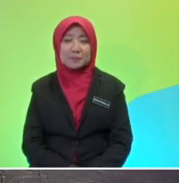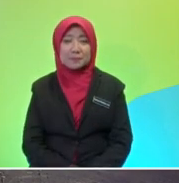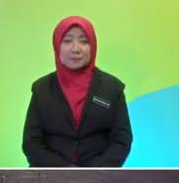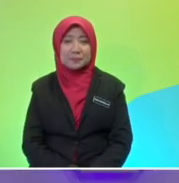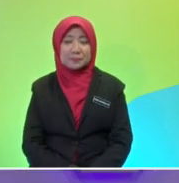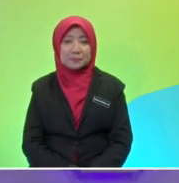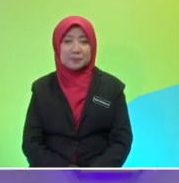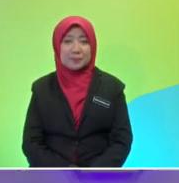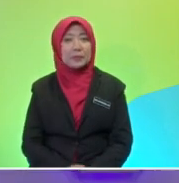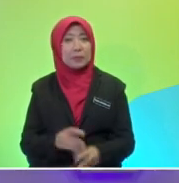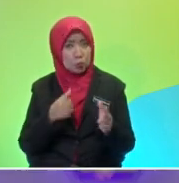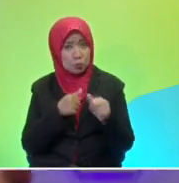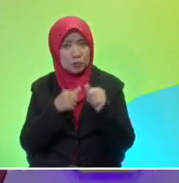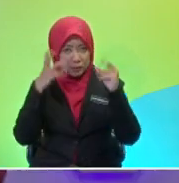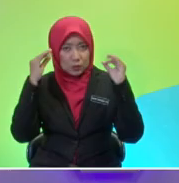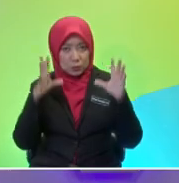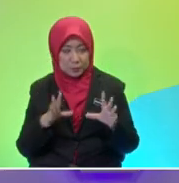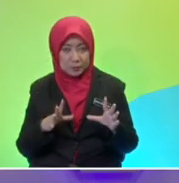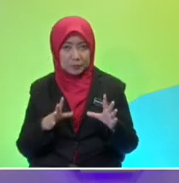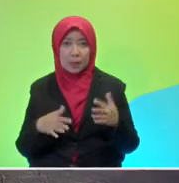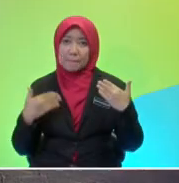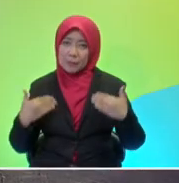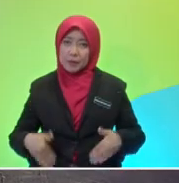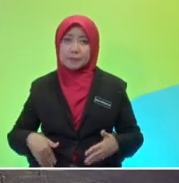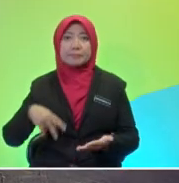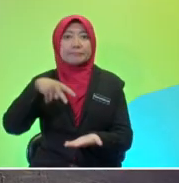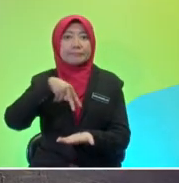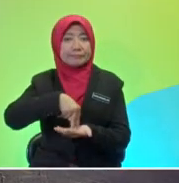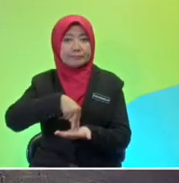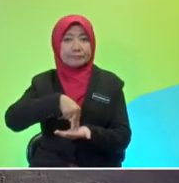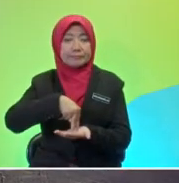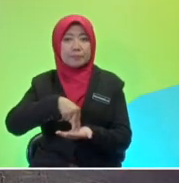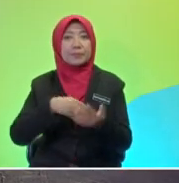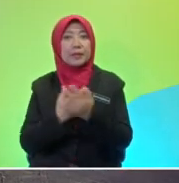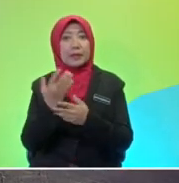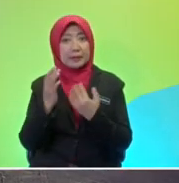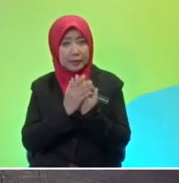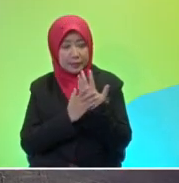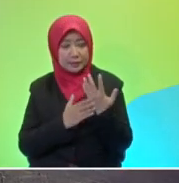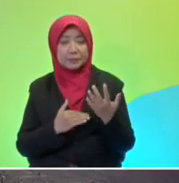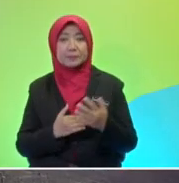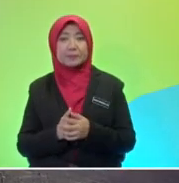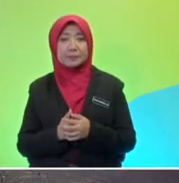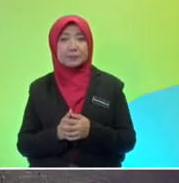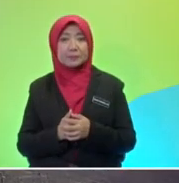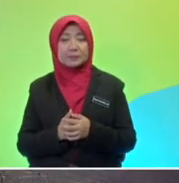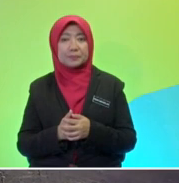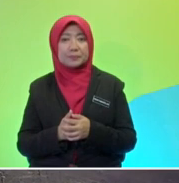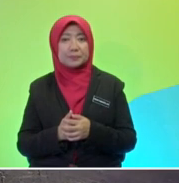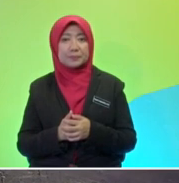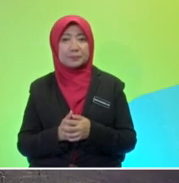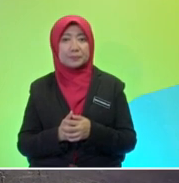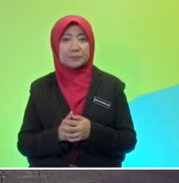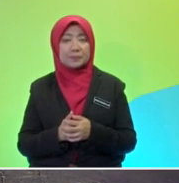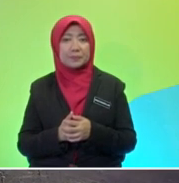ya oke badan tegak sakit tangan kita jenenge mmm gitu bawa ke sini Cocok